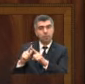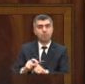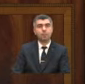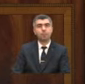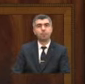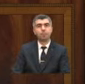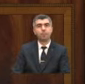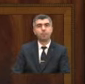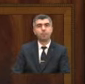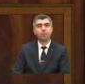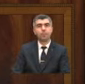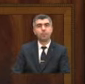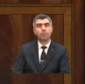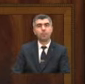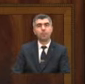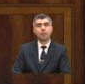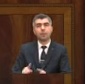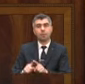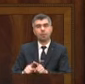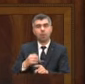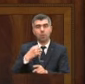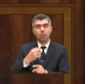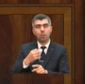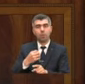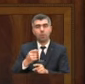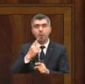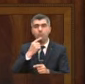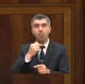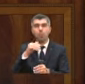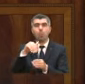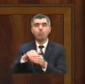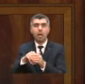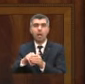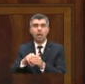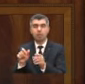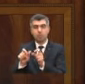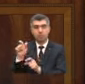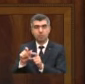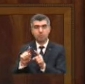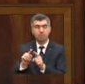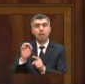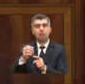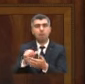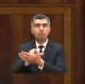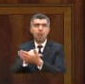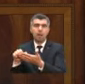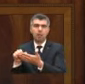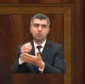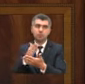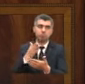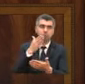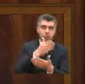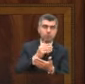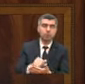الشركاء بحال دابا البريد بنك فيما عنده اسمه راه غادي تكون امكانيه تما يخلص،